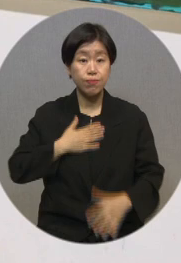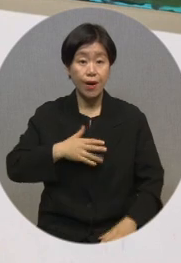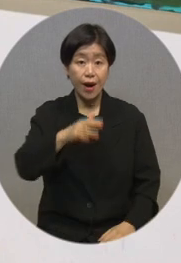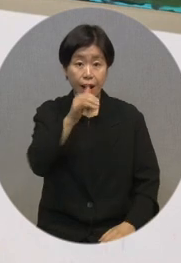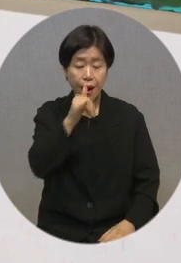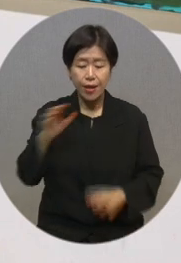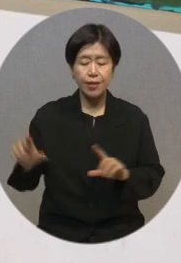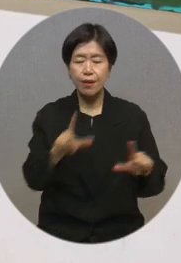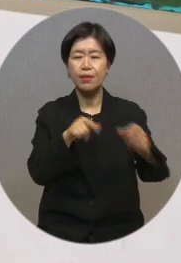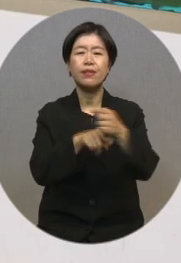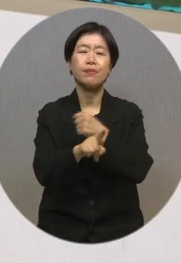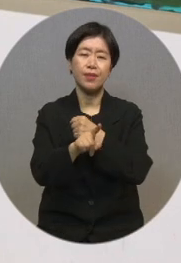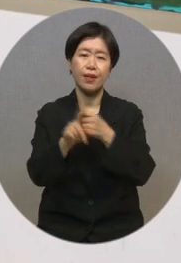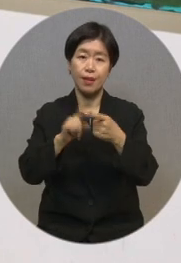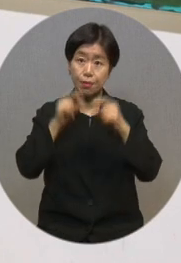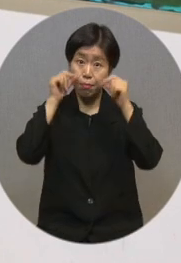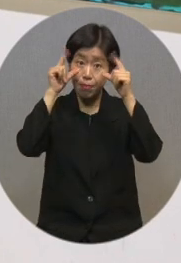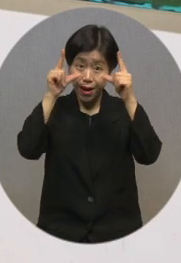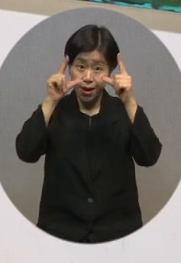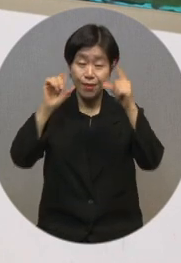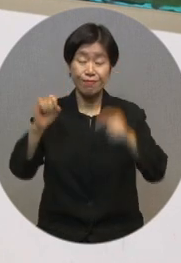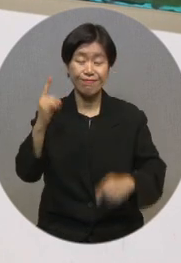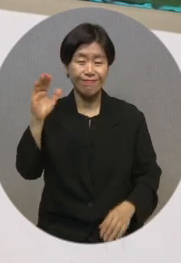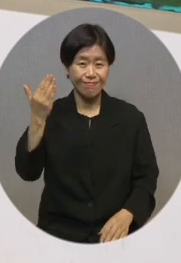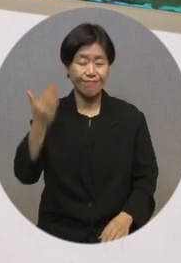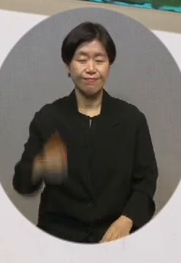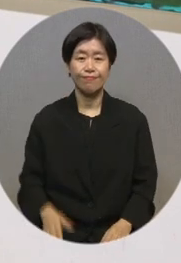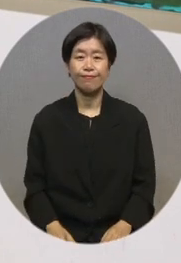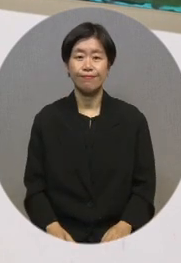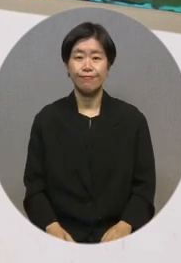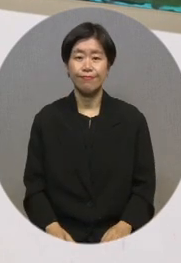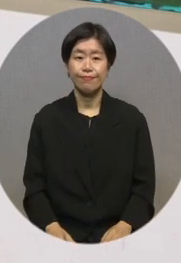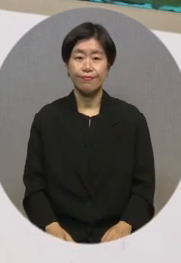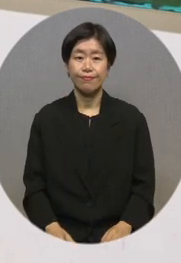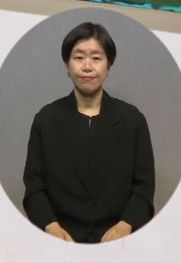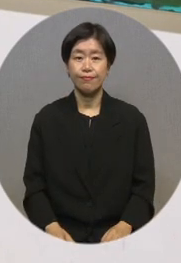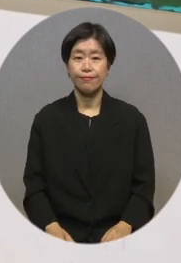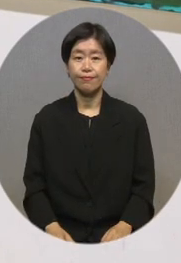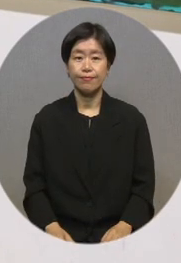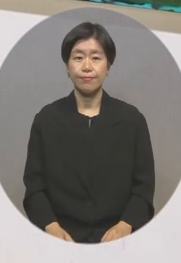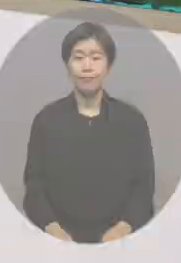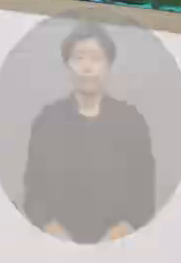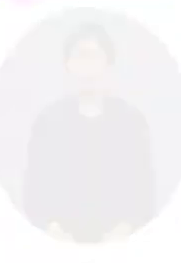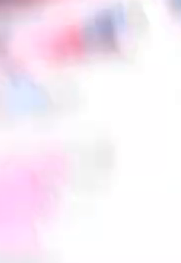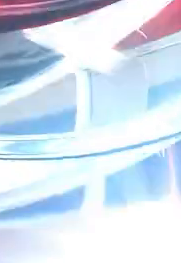되찾게 되는 계기가 될 것입니다. 복지TV 뉴스 김서연입니다.